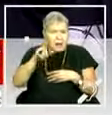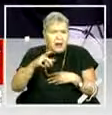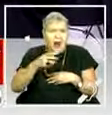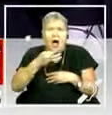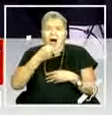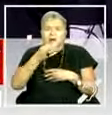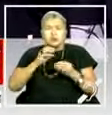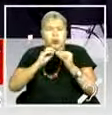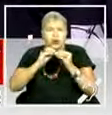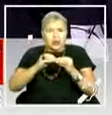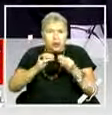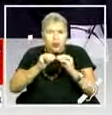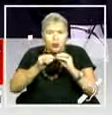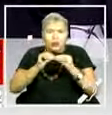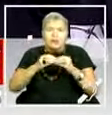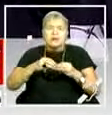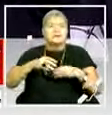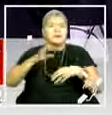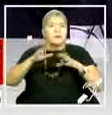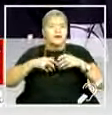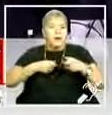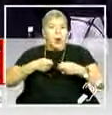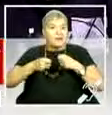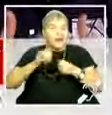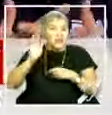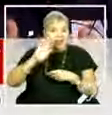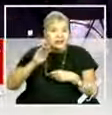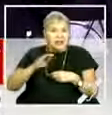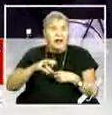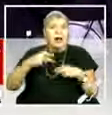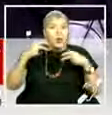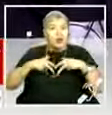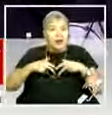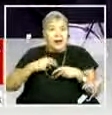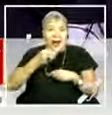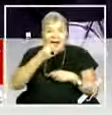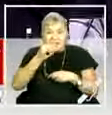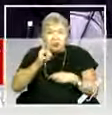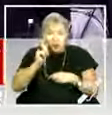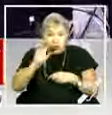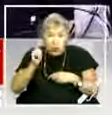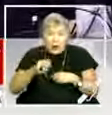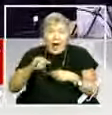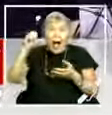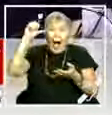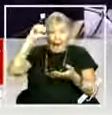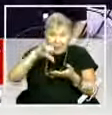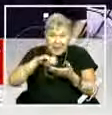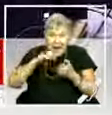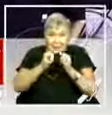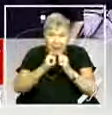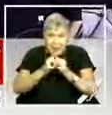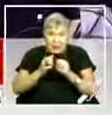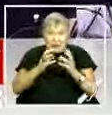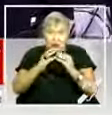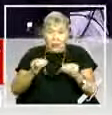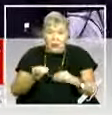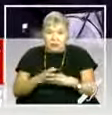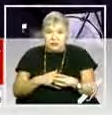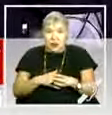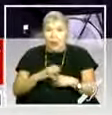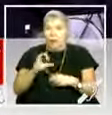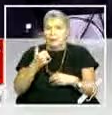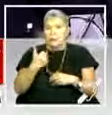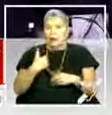purtătorul de cuvânt al Ministerului Afacerilor Externe de la Kiev și au spus, domnule, drona a căzut în România. Reprezentanții statului, ei mai